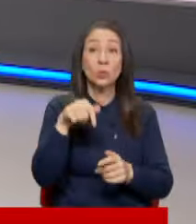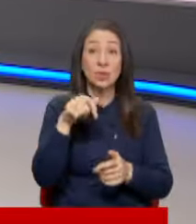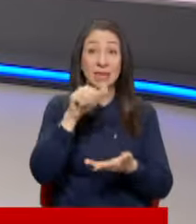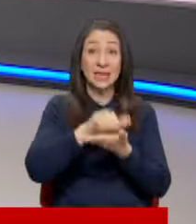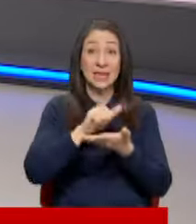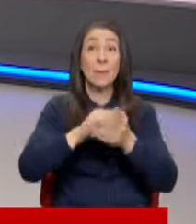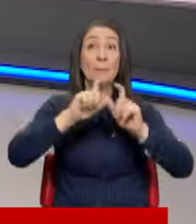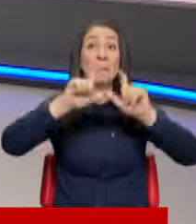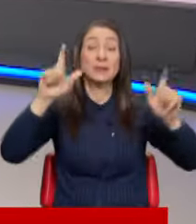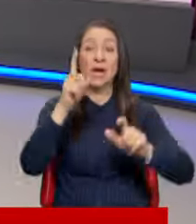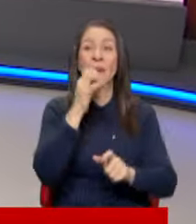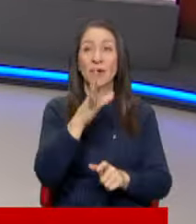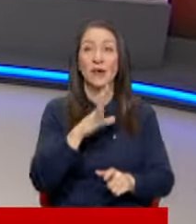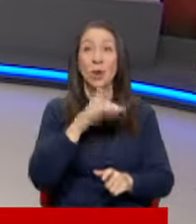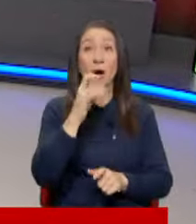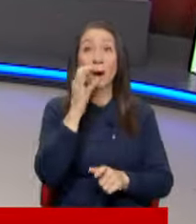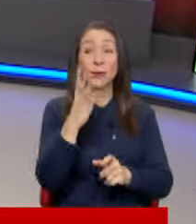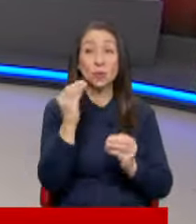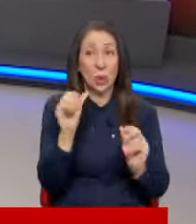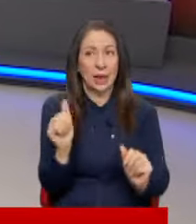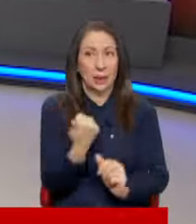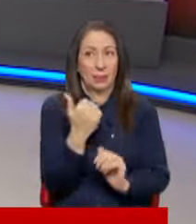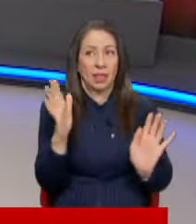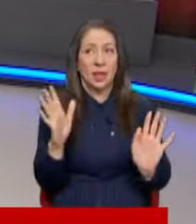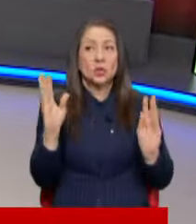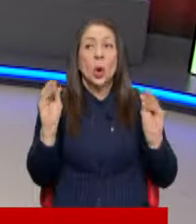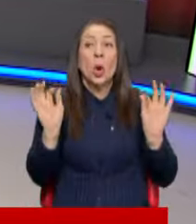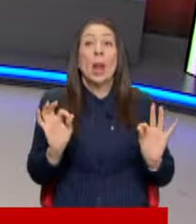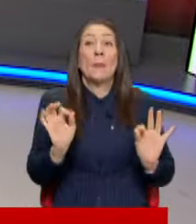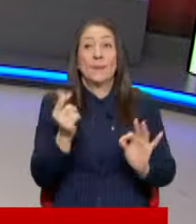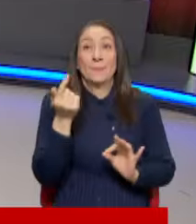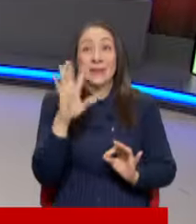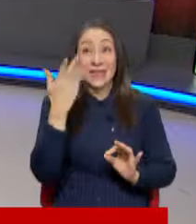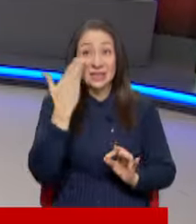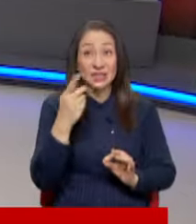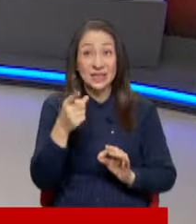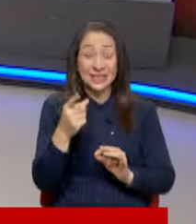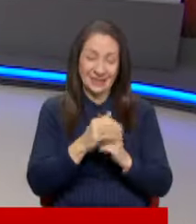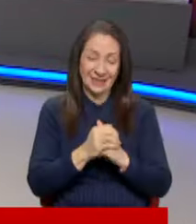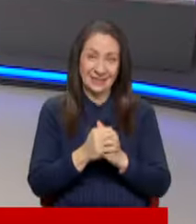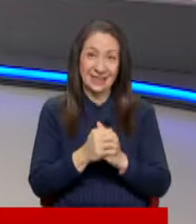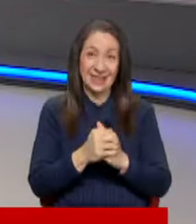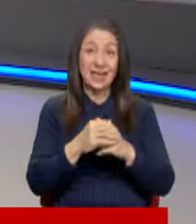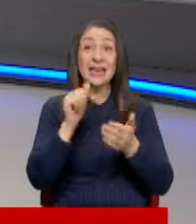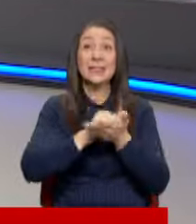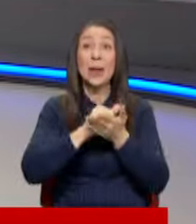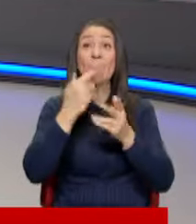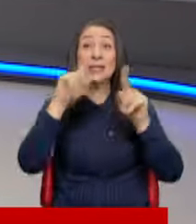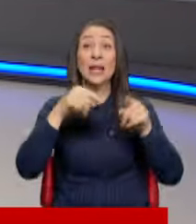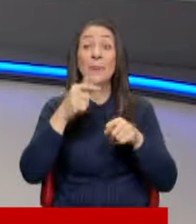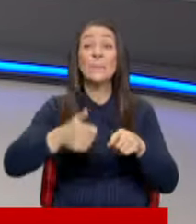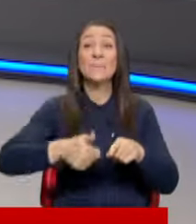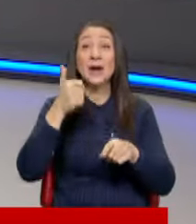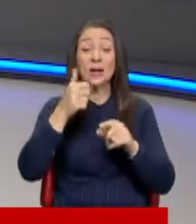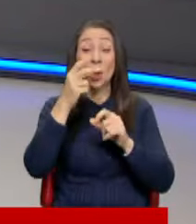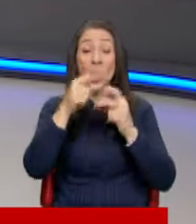gazetelerin manşetinde bir haber var o haber de çok kıymetli ve çok önemli Birazdan da izleyeceksiniz zaten Eee gazete pencere bakan